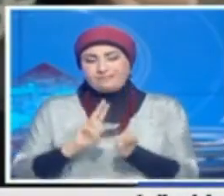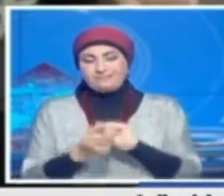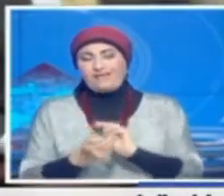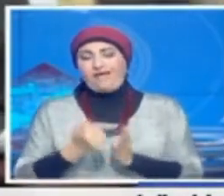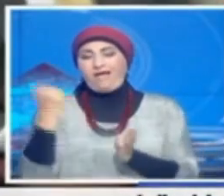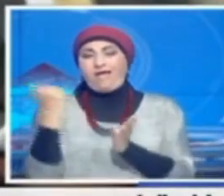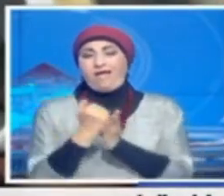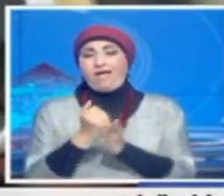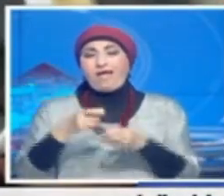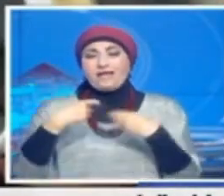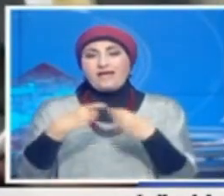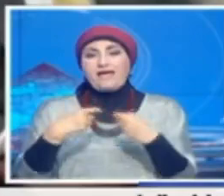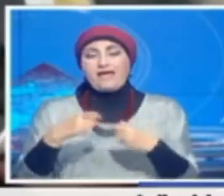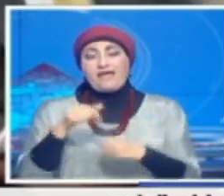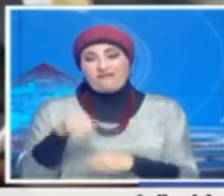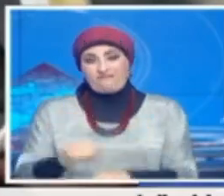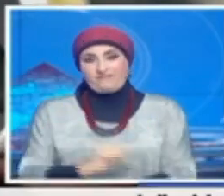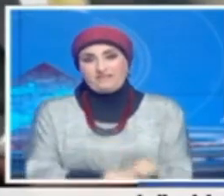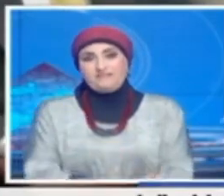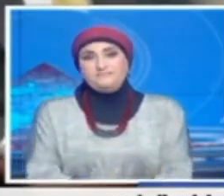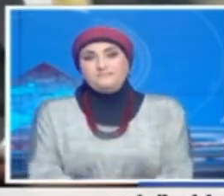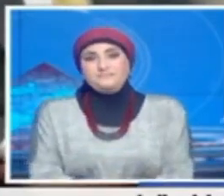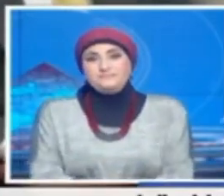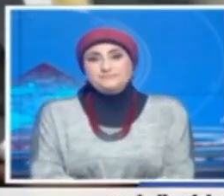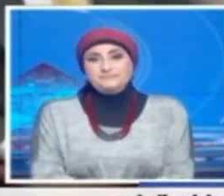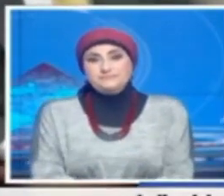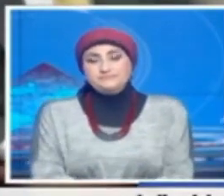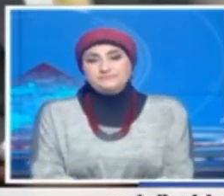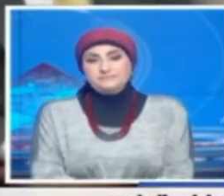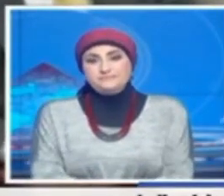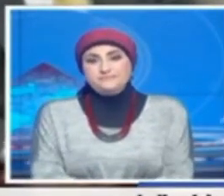الهيئة وتنفيذ خطة التحول الرقمي.